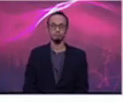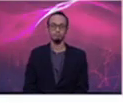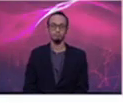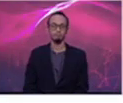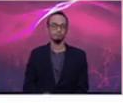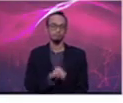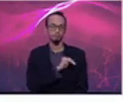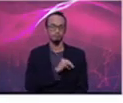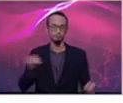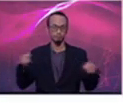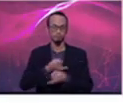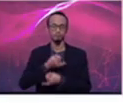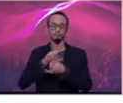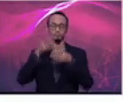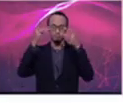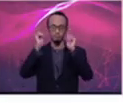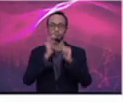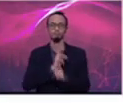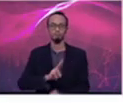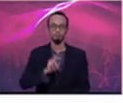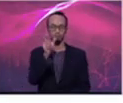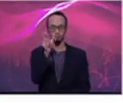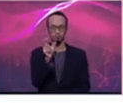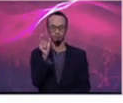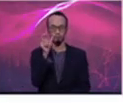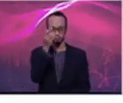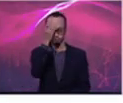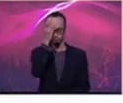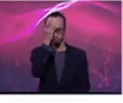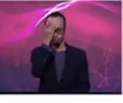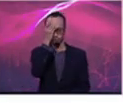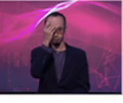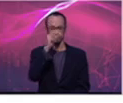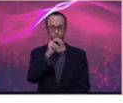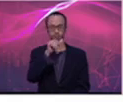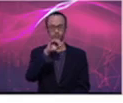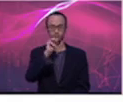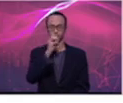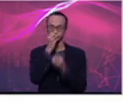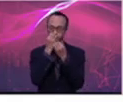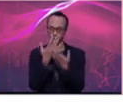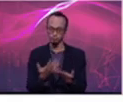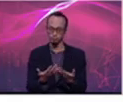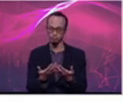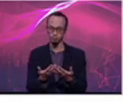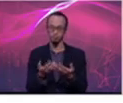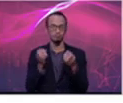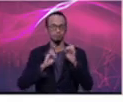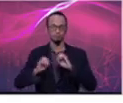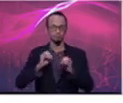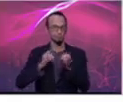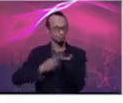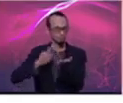menteri di jabatan Perdana Menteri hal ehwal agama Datuk Dr Mohamad Naim mokhtar dalam kenyataan rasminya hari ini berkata pihaknya tidak akan